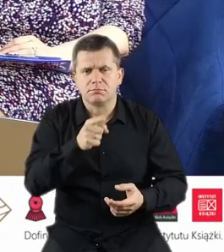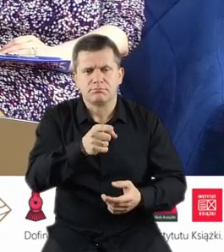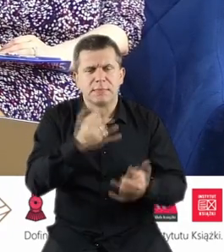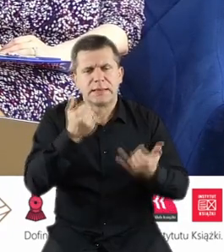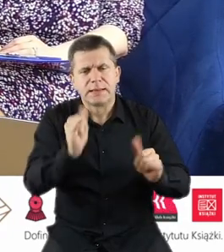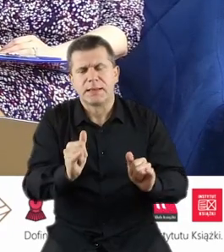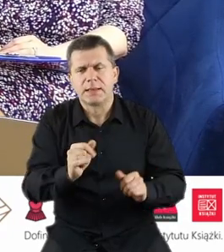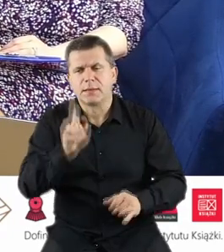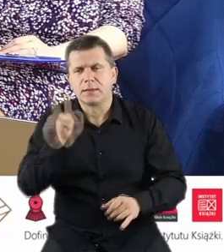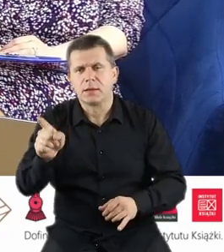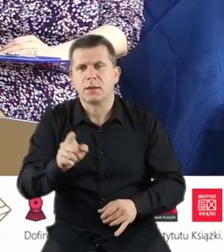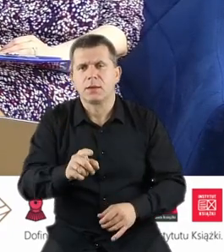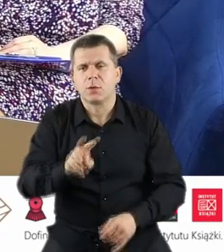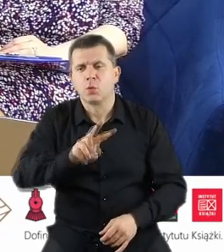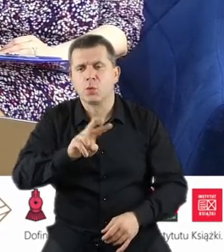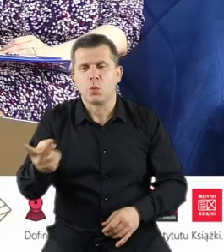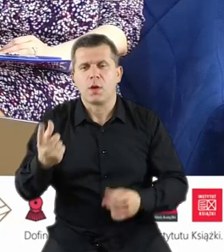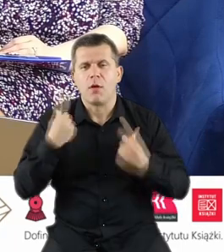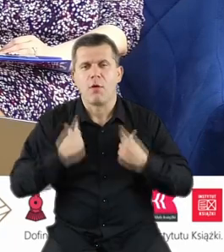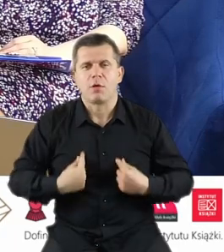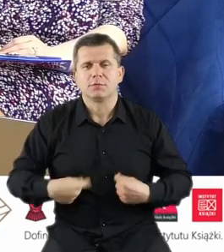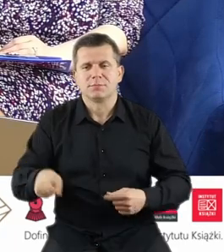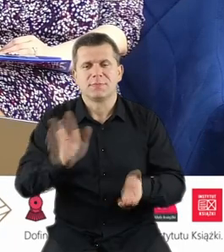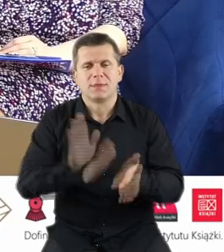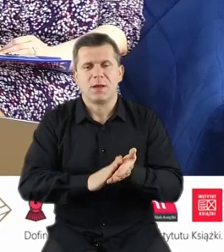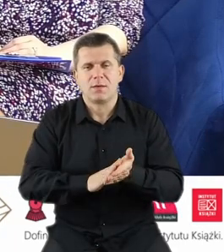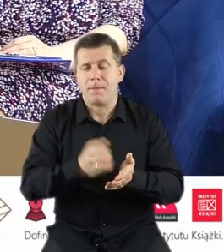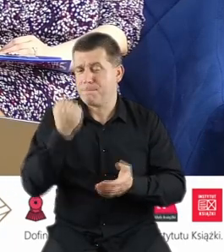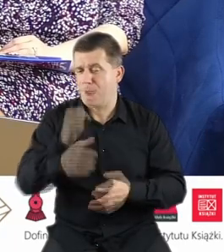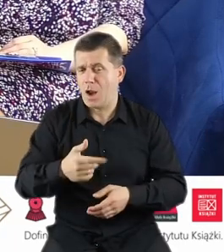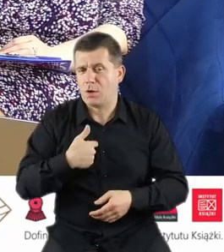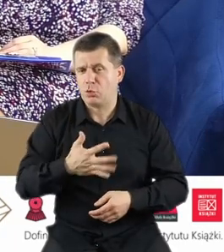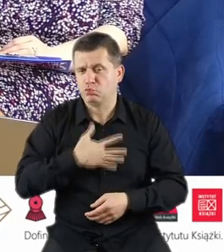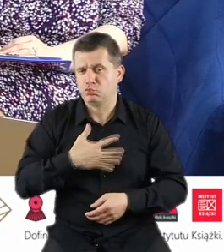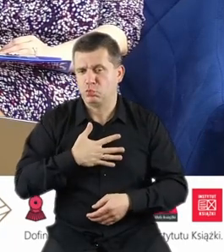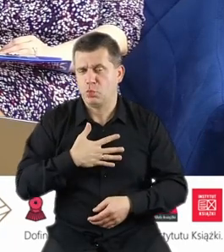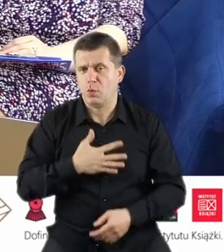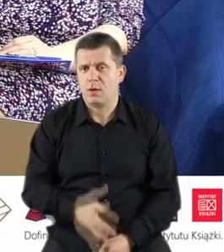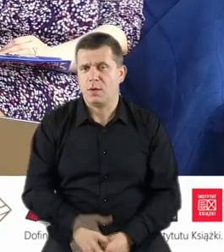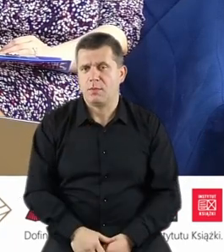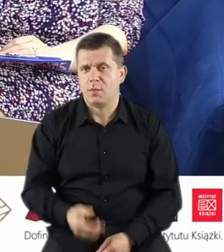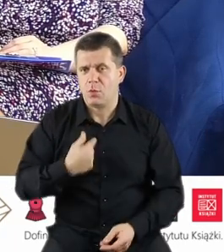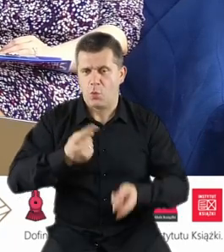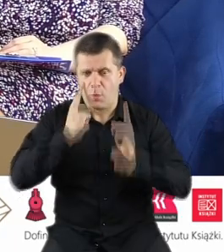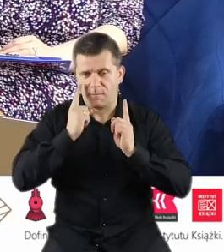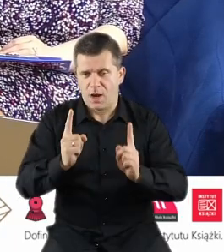tylko drugiego laureata, i po prostu bardzo to czułam i uważam,